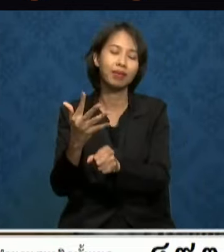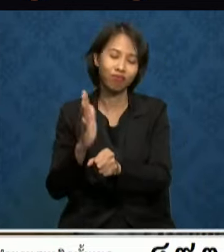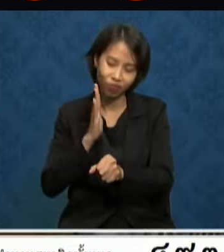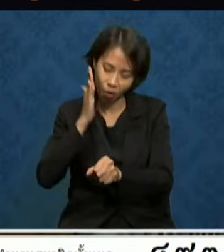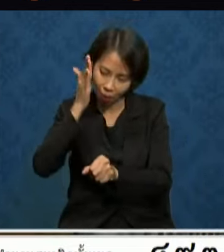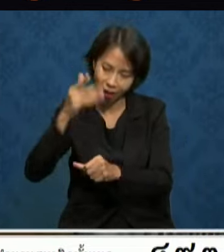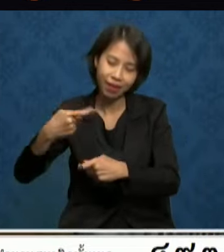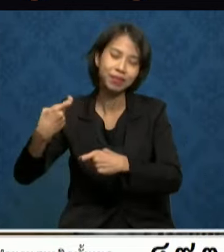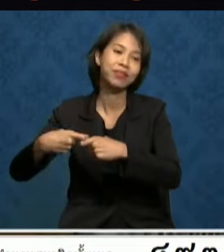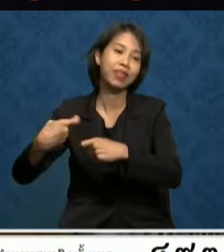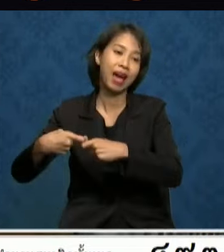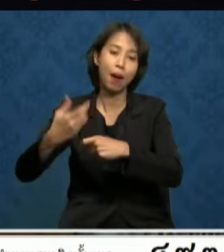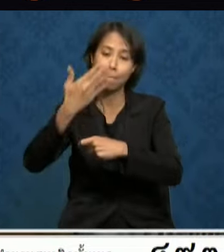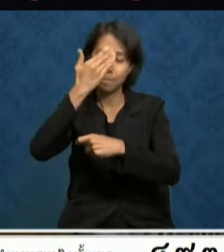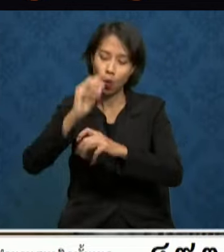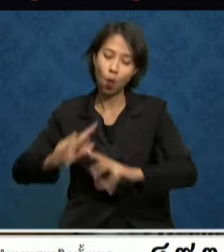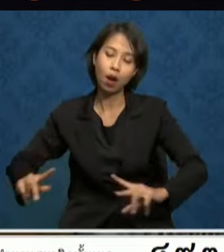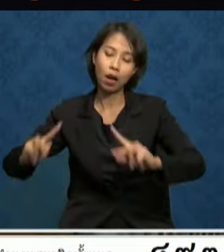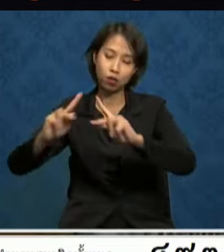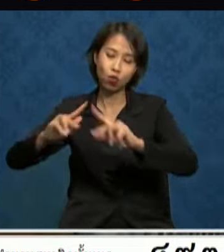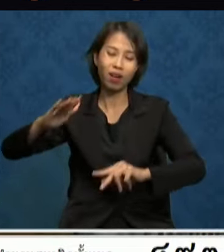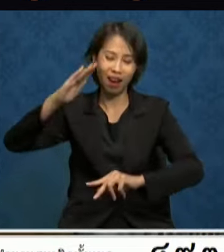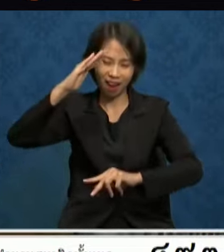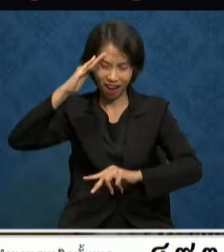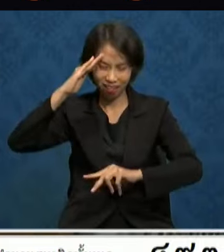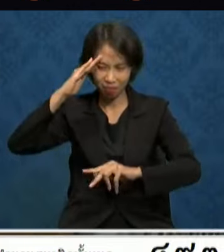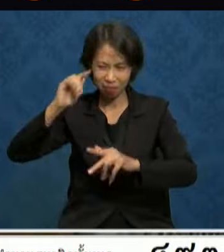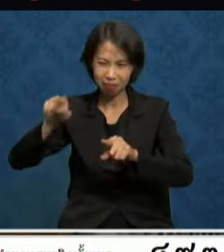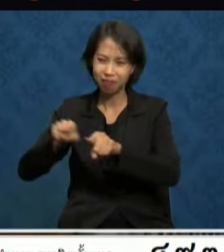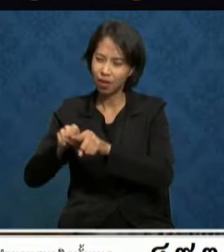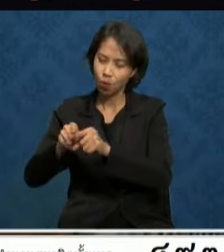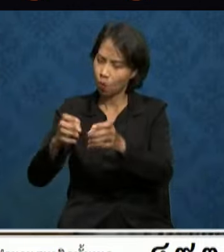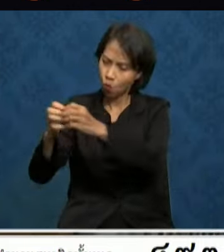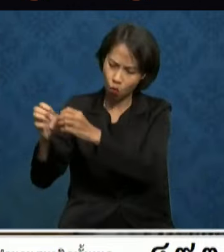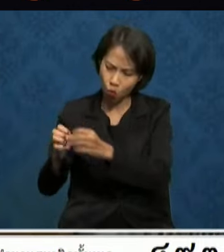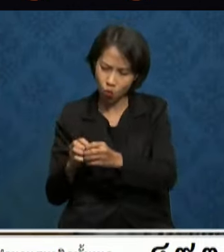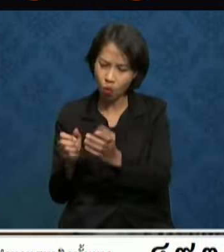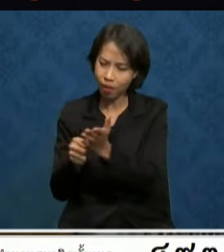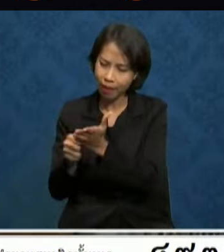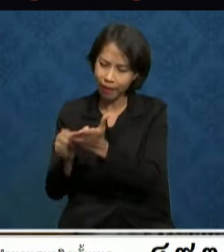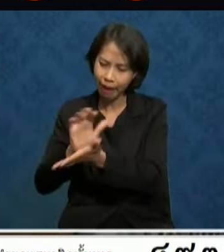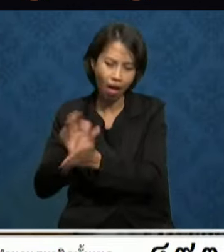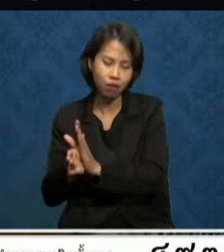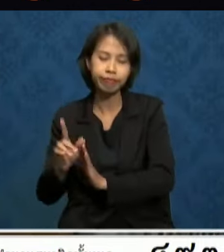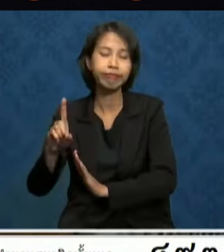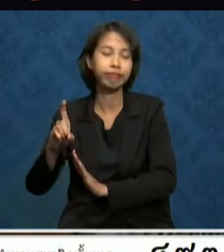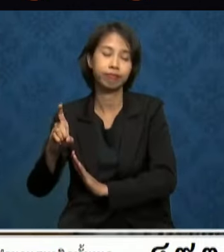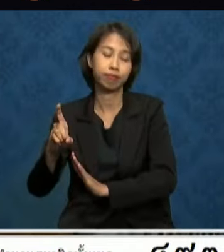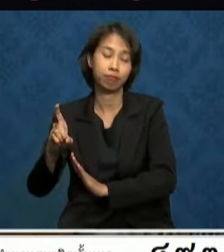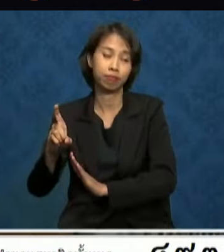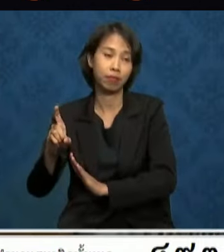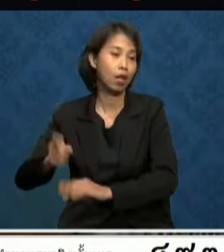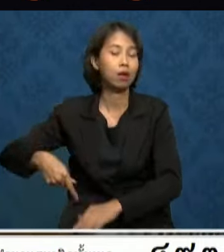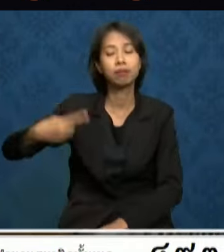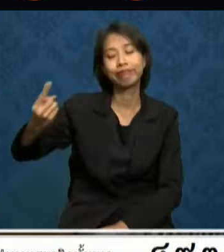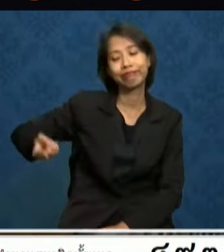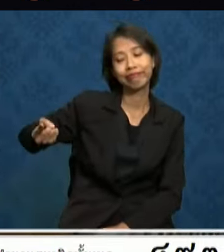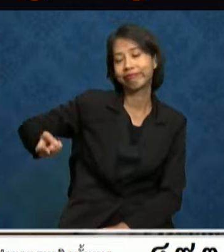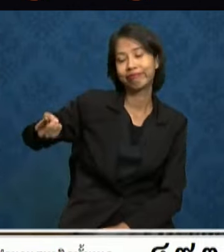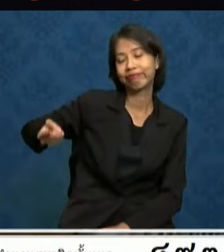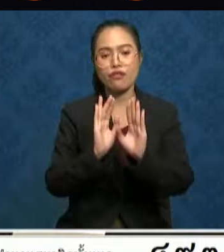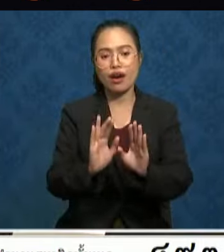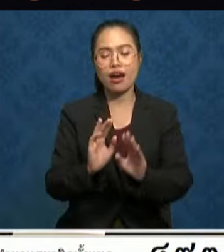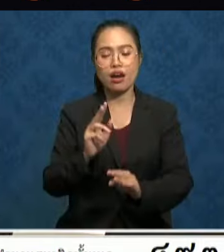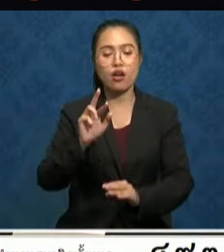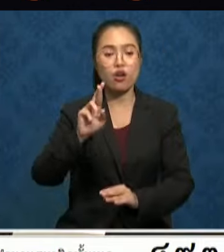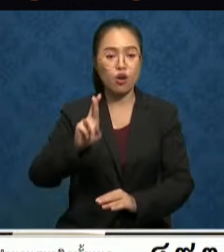หน่วยงานอันสำคัญอย่างกระทรวงกลาโหมจะหลุดพ้นจากความโอละหม่านทั้งหมดแล้วมันก็จะคงสภาพของการเป็นกระทรวงโกลาหลกัน